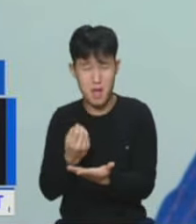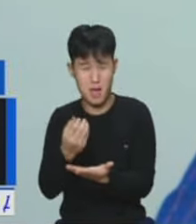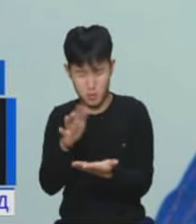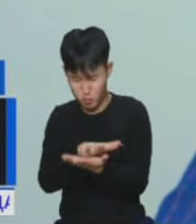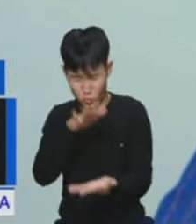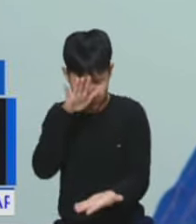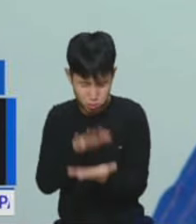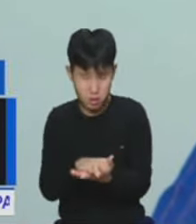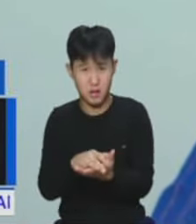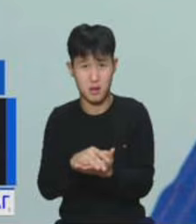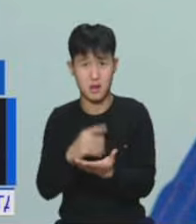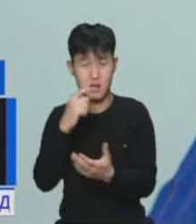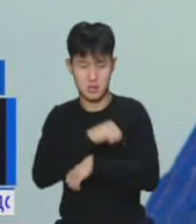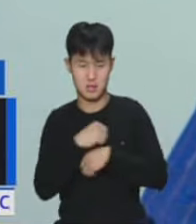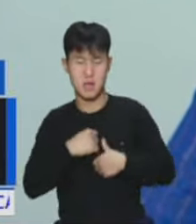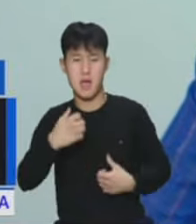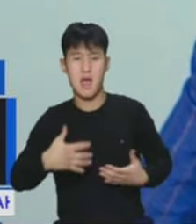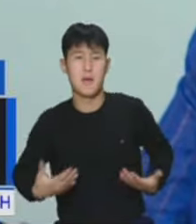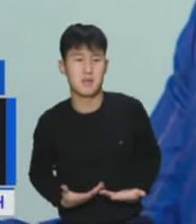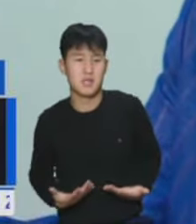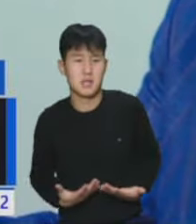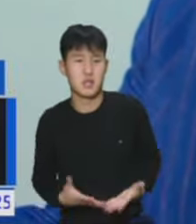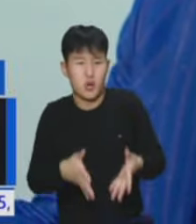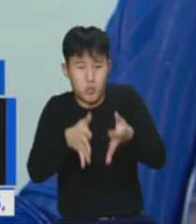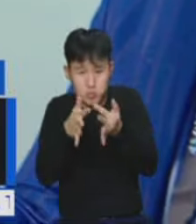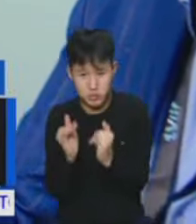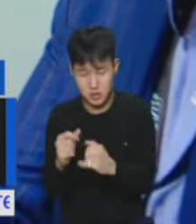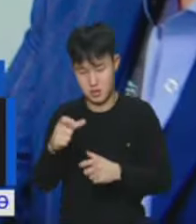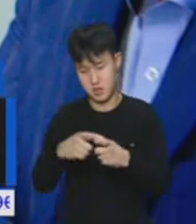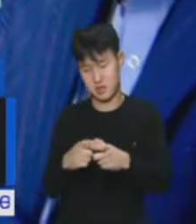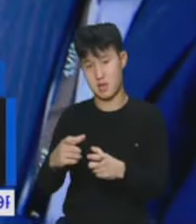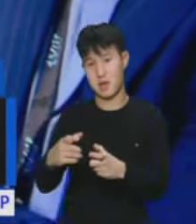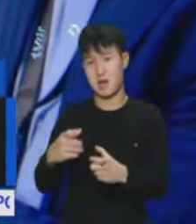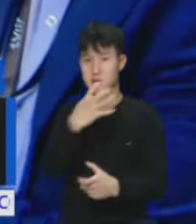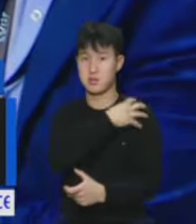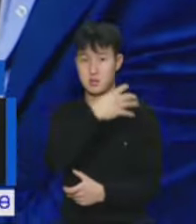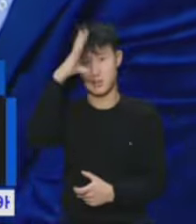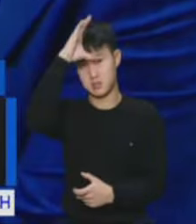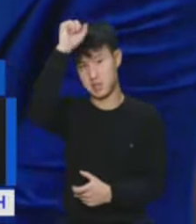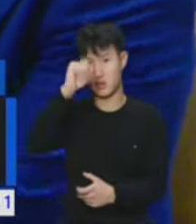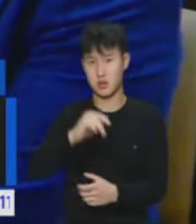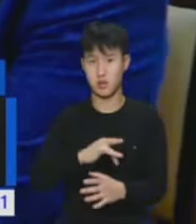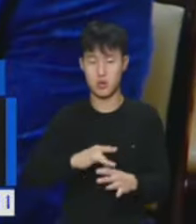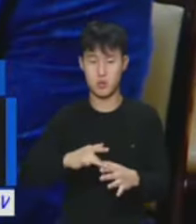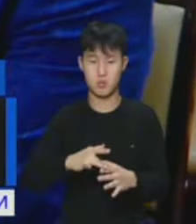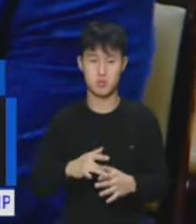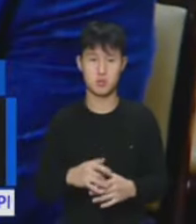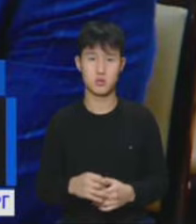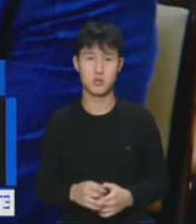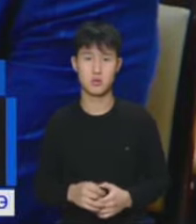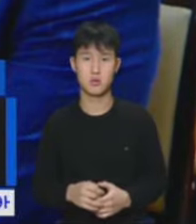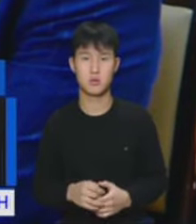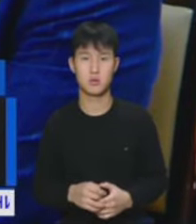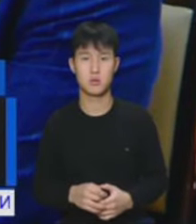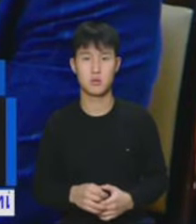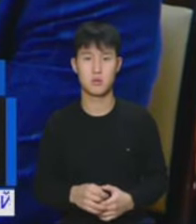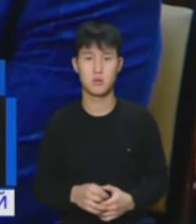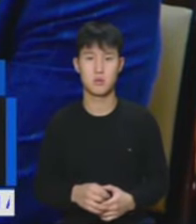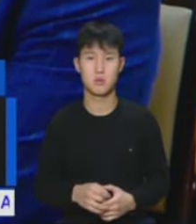одоо арт түмний амьдралыг доошлуулчаад энэ эдийн засгийг хариуцсан сайд нар нь бол зүгээр өстө хотоотлоо.